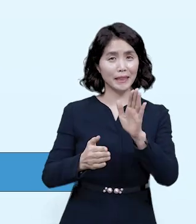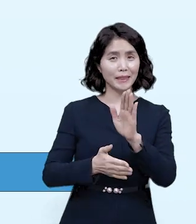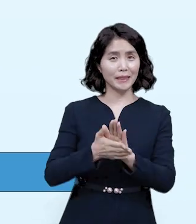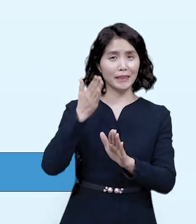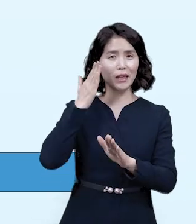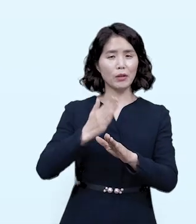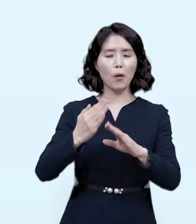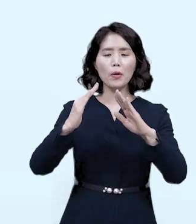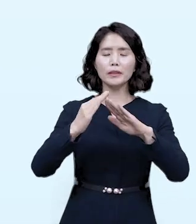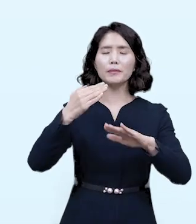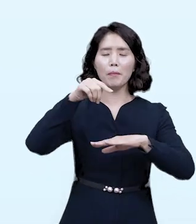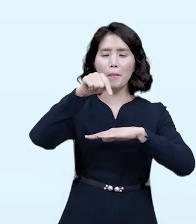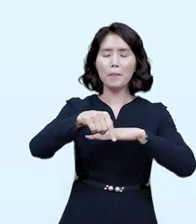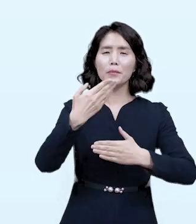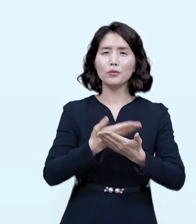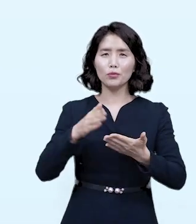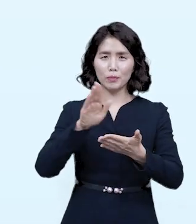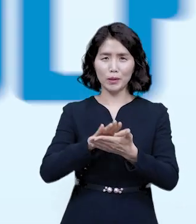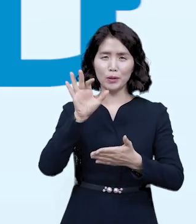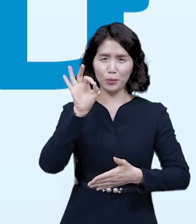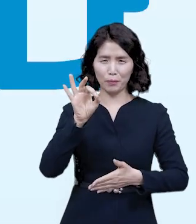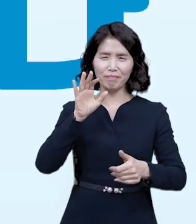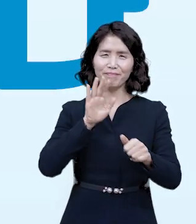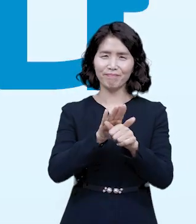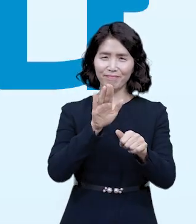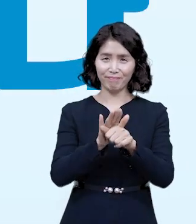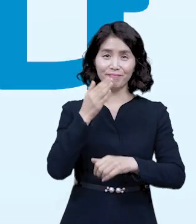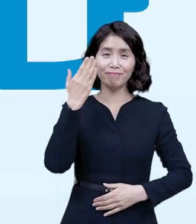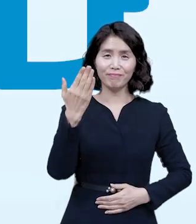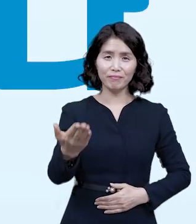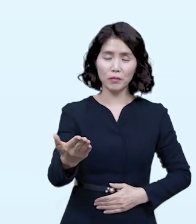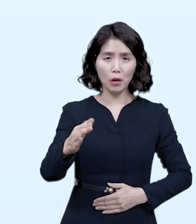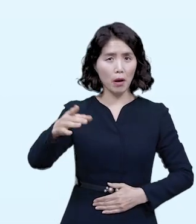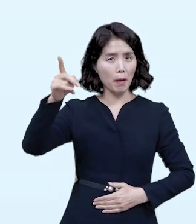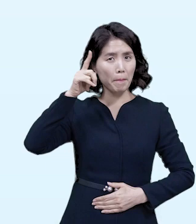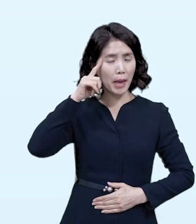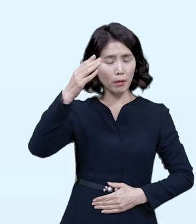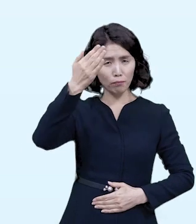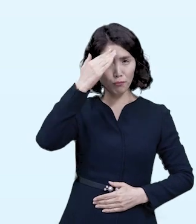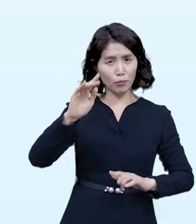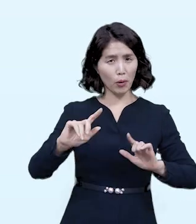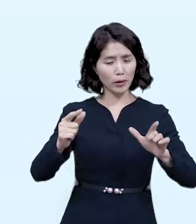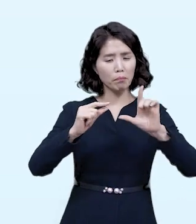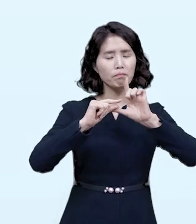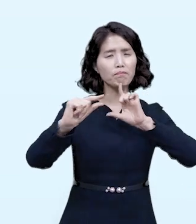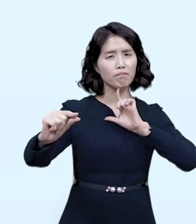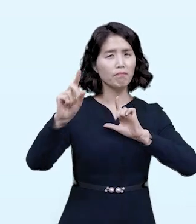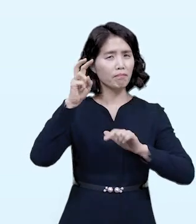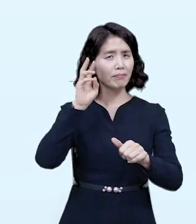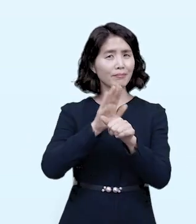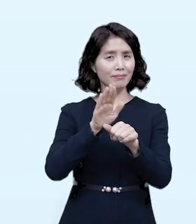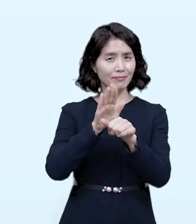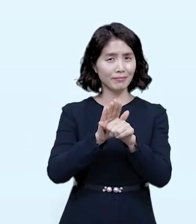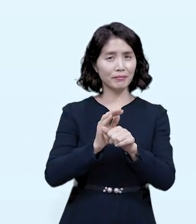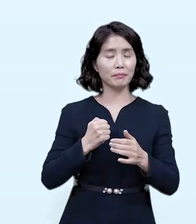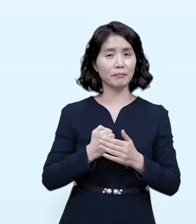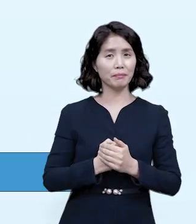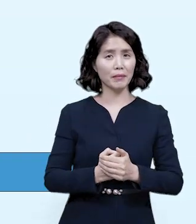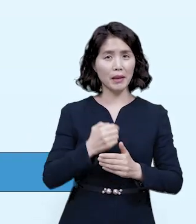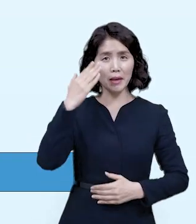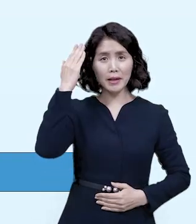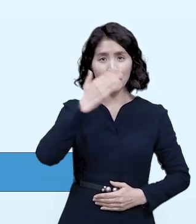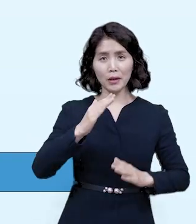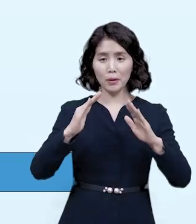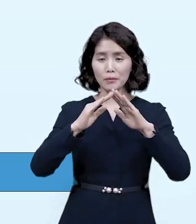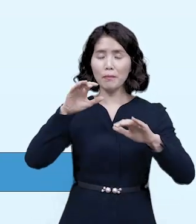그렇다면 고양시가 그 외부 집수리 비용 지원해 드리겠습니다. 전액 아니겠죠? 그냥 뭐 일부 지원해 드리는 거겠죠?